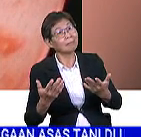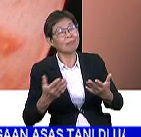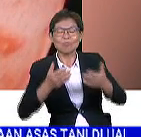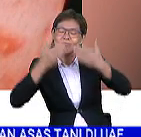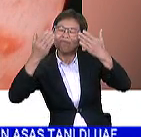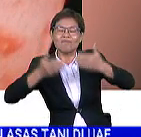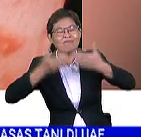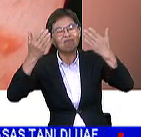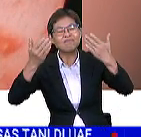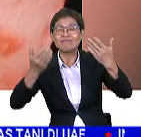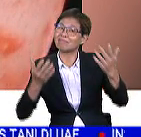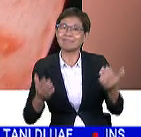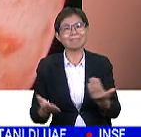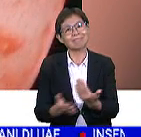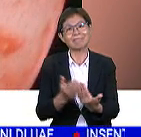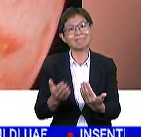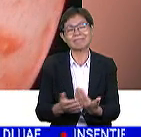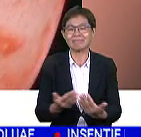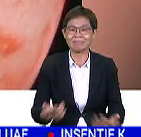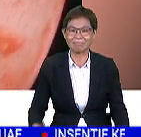atau gejala hidung tersumbat.